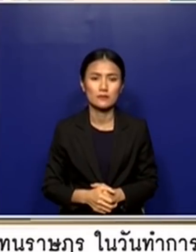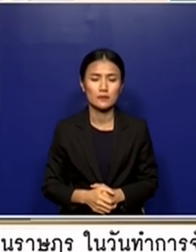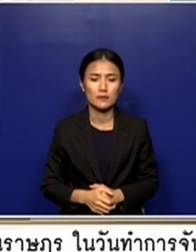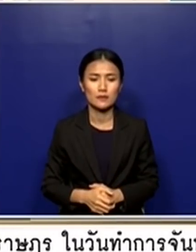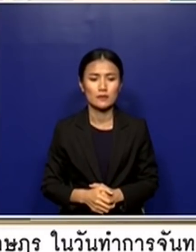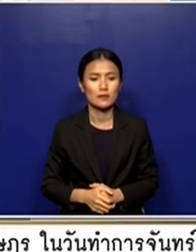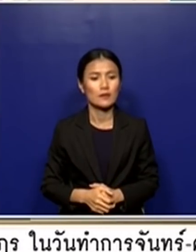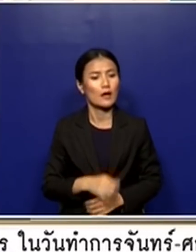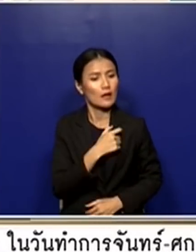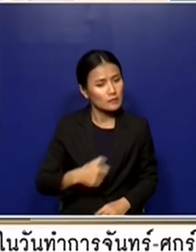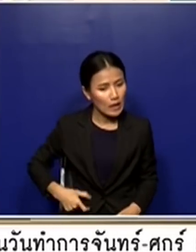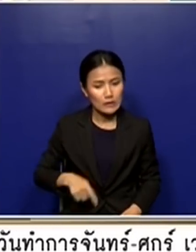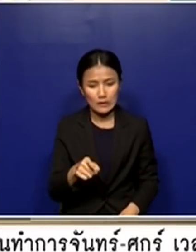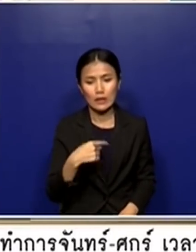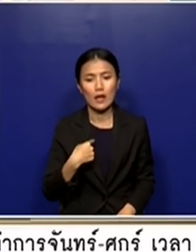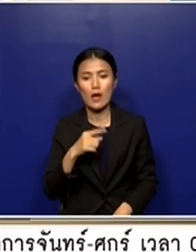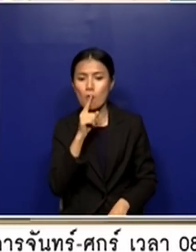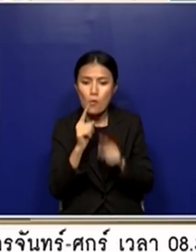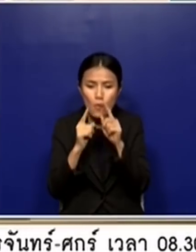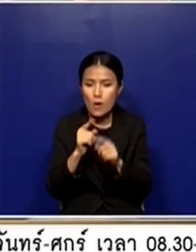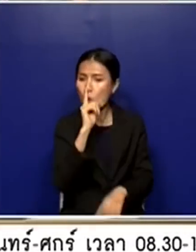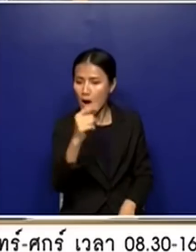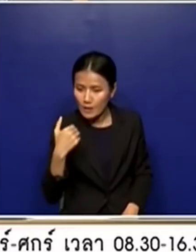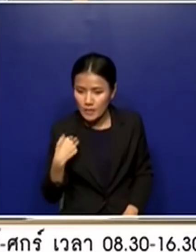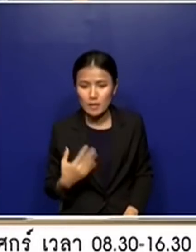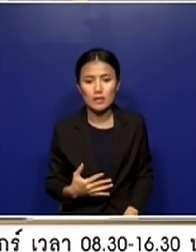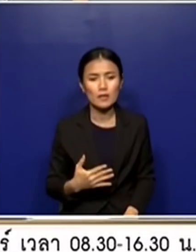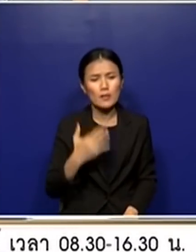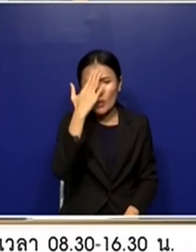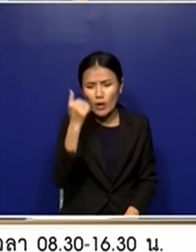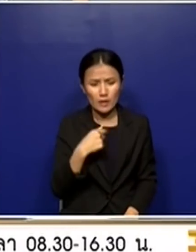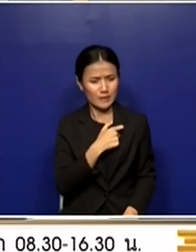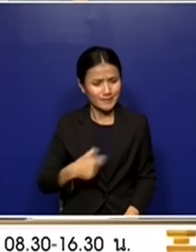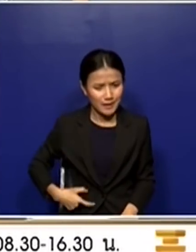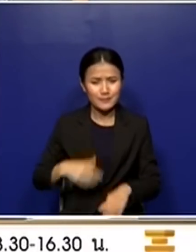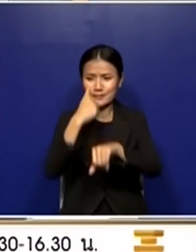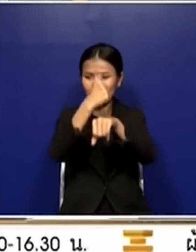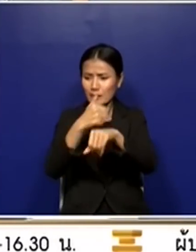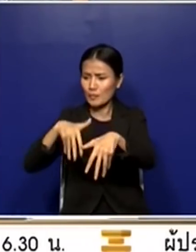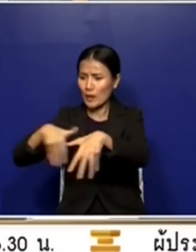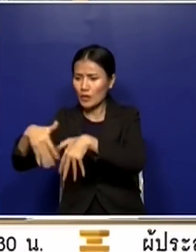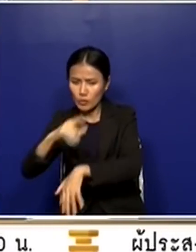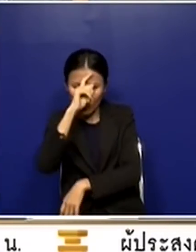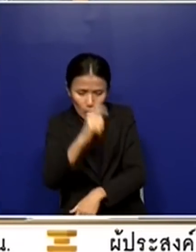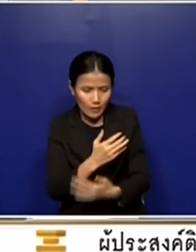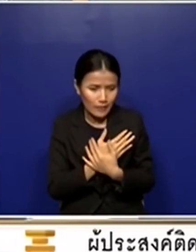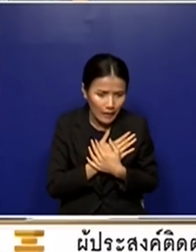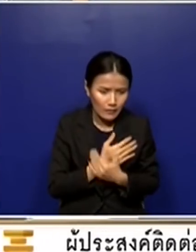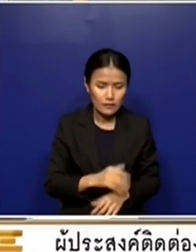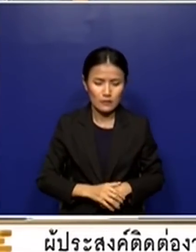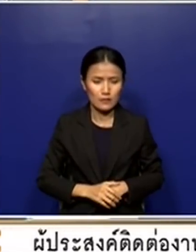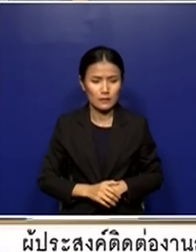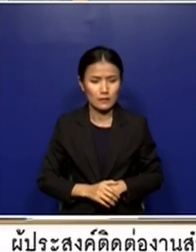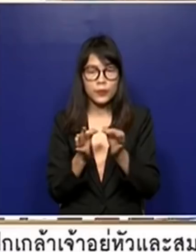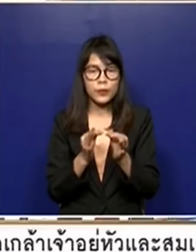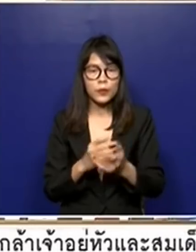ที่เคารพและหวงแหนของพวกเราทุกๆคนเนี่ยจะทำกันอย่างไรท่านบอกว่าเอาตรง